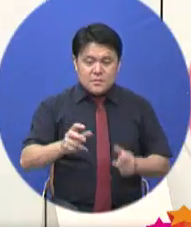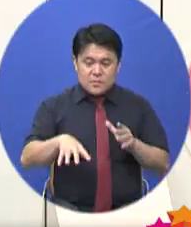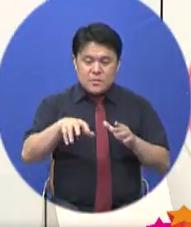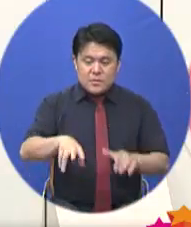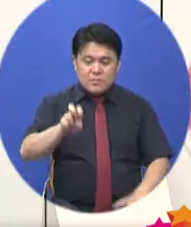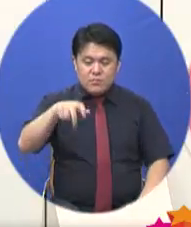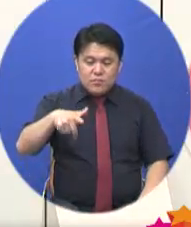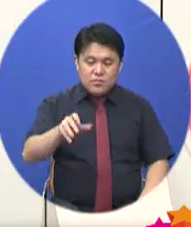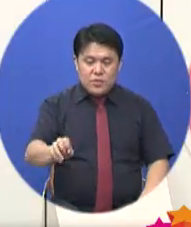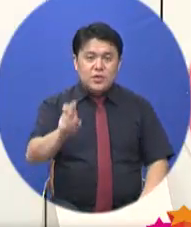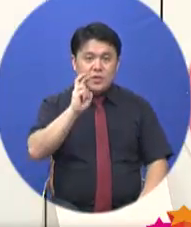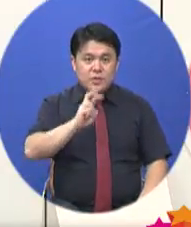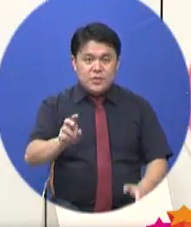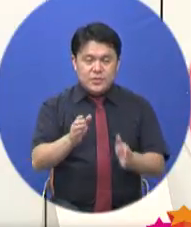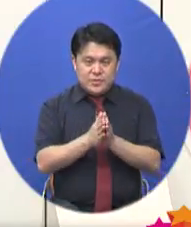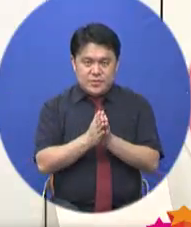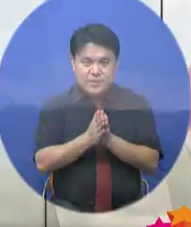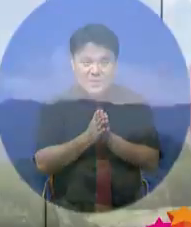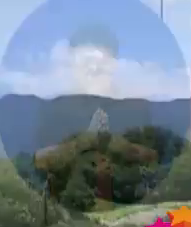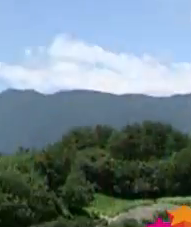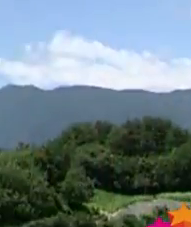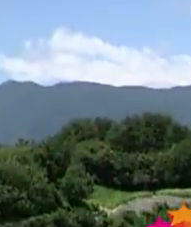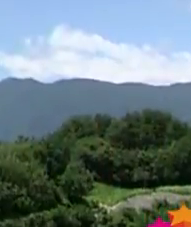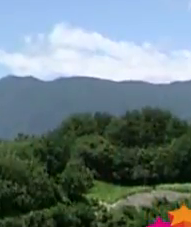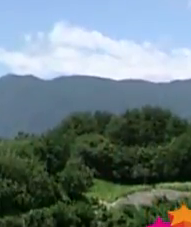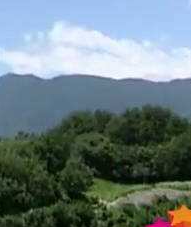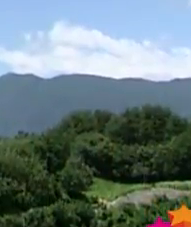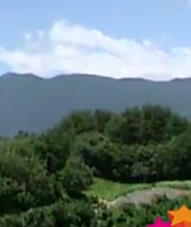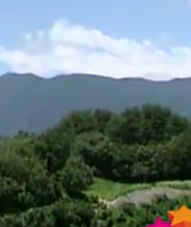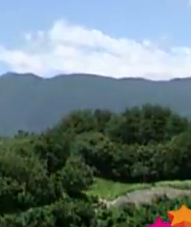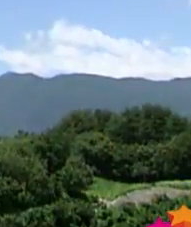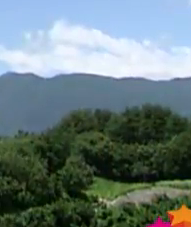고향 무정.